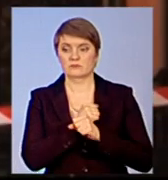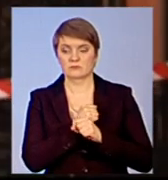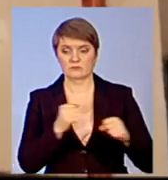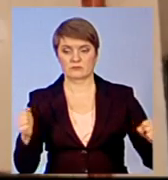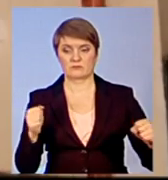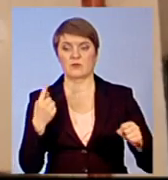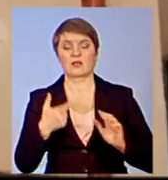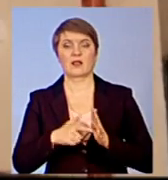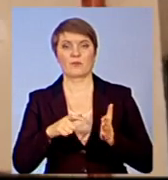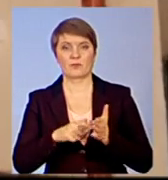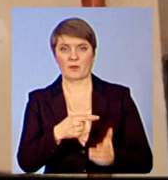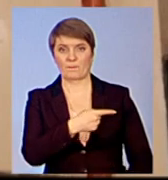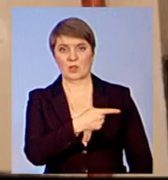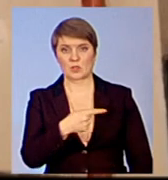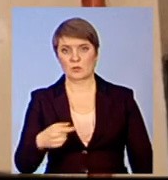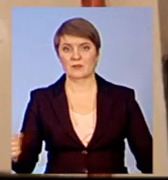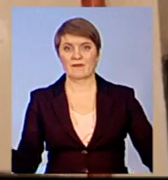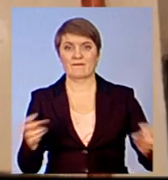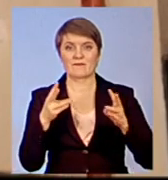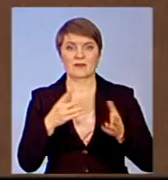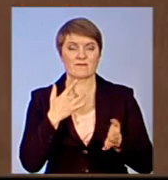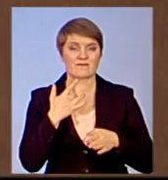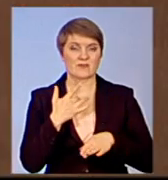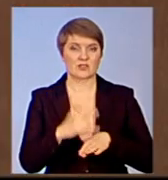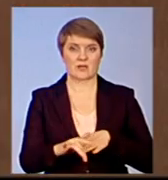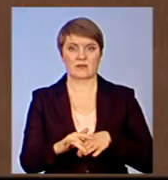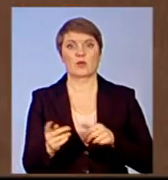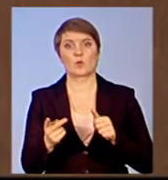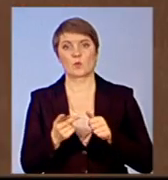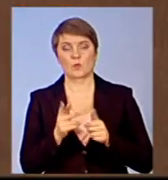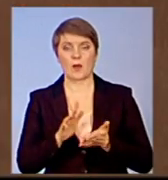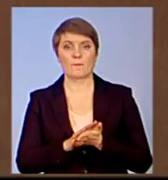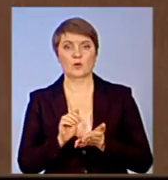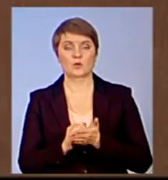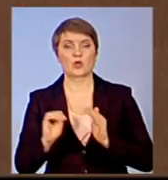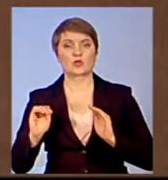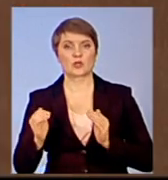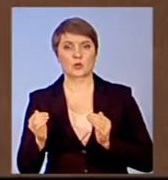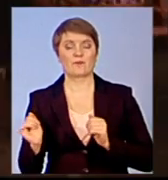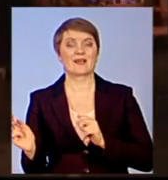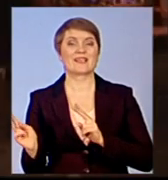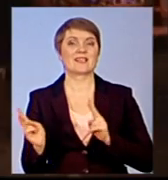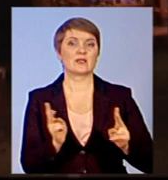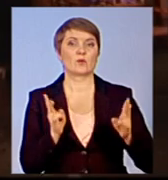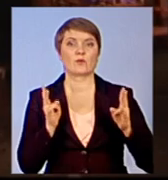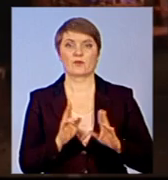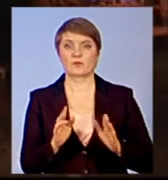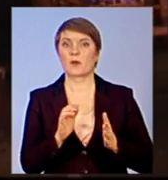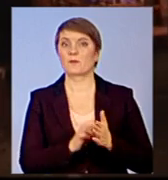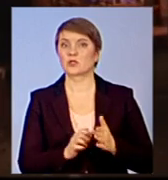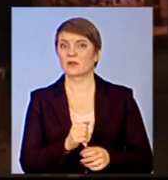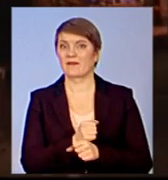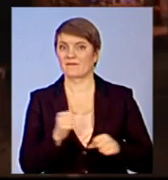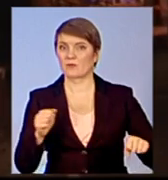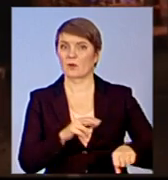Одна з кімнат на першому поверсі вигоріла вщент, ще одна пошкоджена частково. Ніхто не травмувався. Причини вибуху поліція